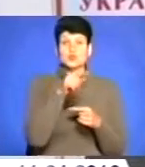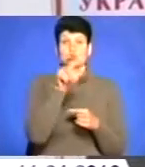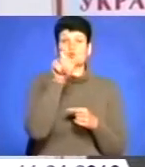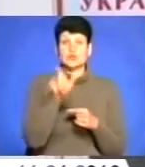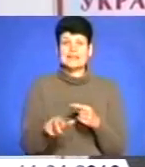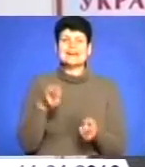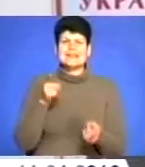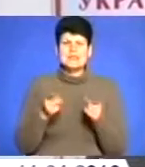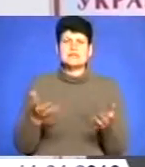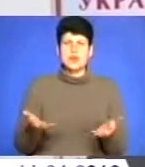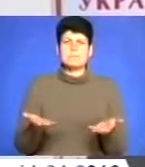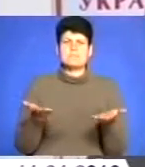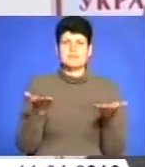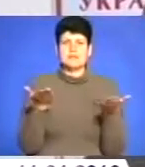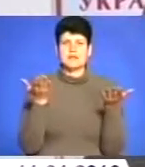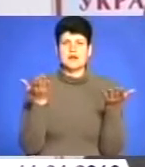дійсно підняла